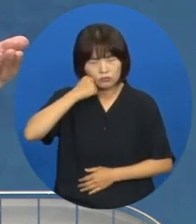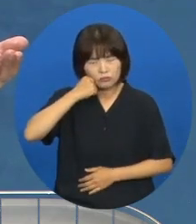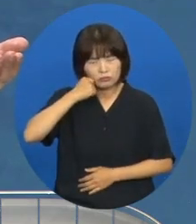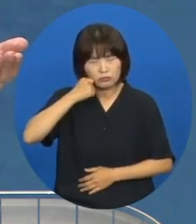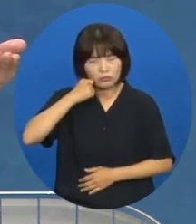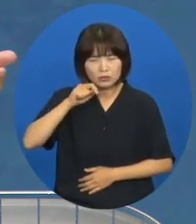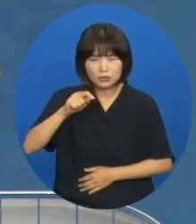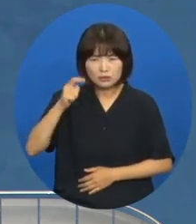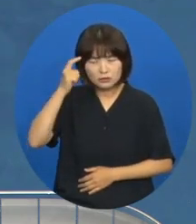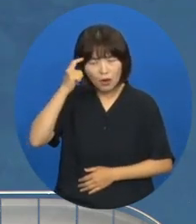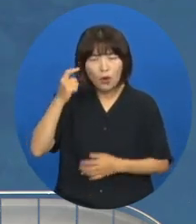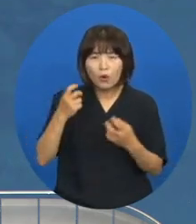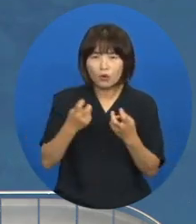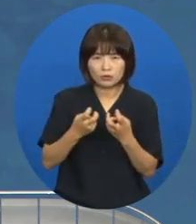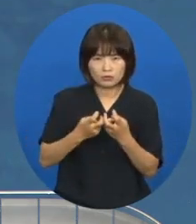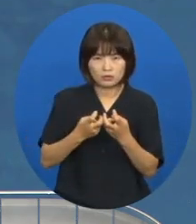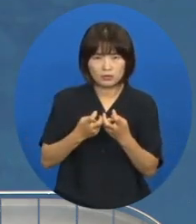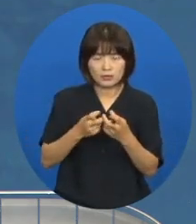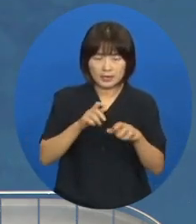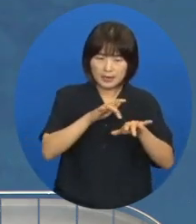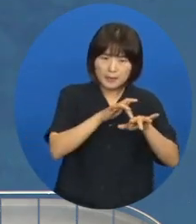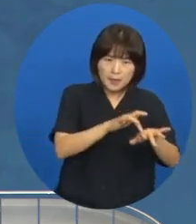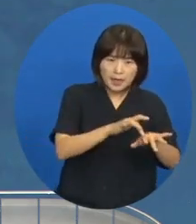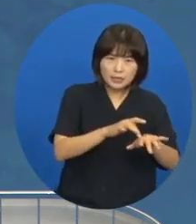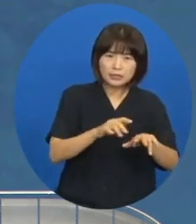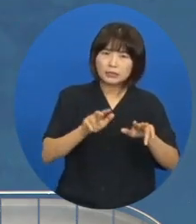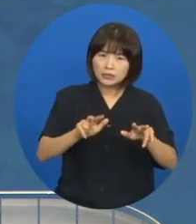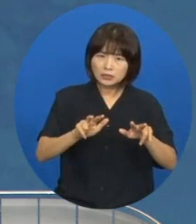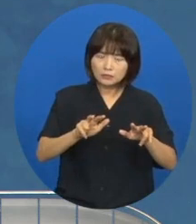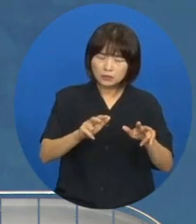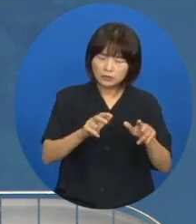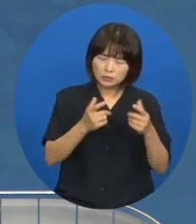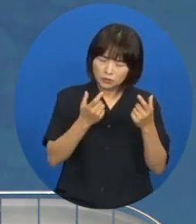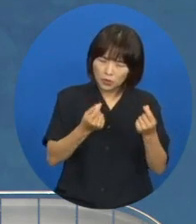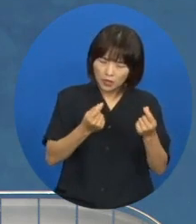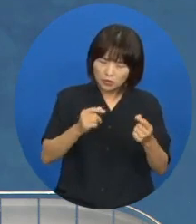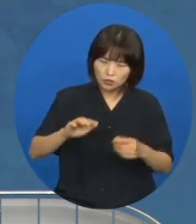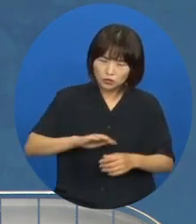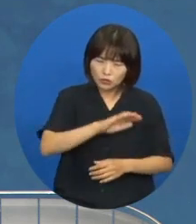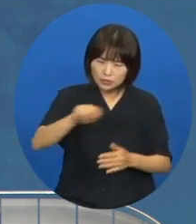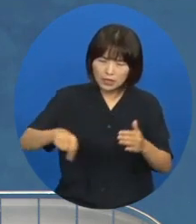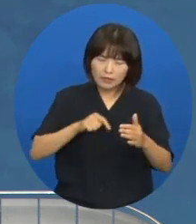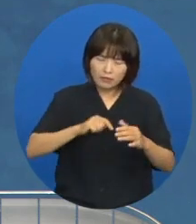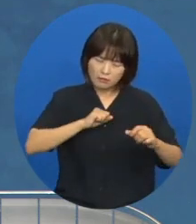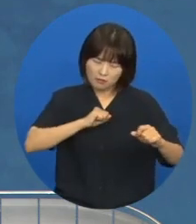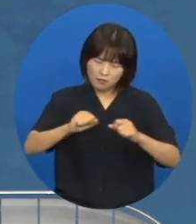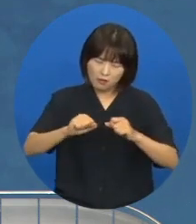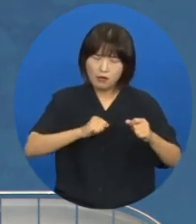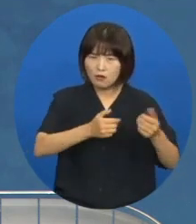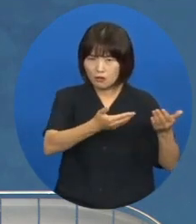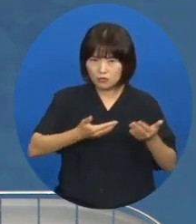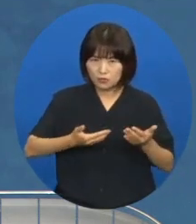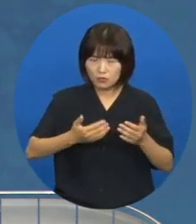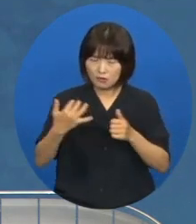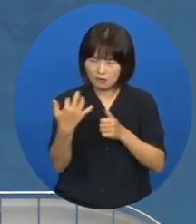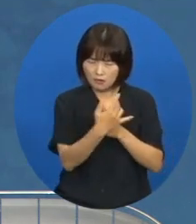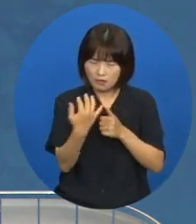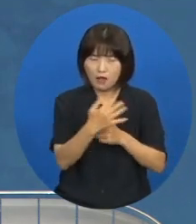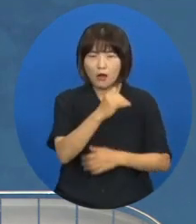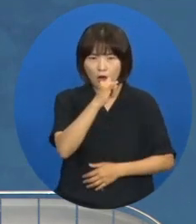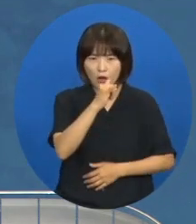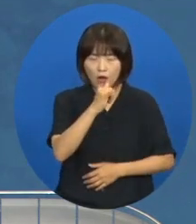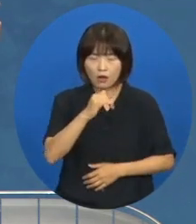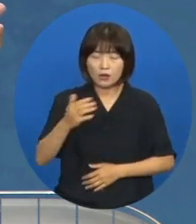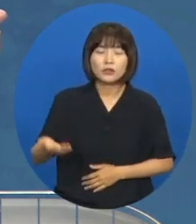수 있죠? 마귀는 지금도 동일하게 우리 가운데 역사하고 있어요. 여러분이 어느